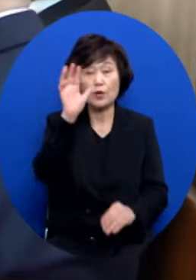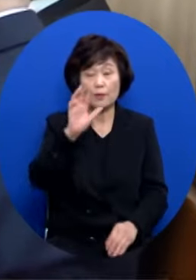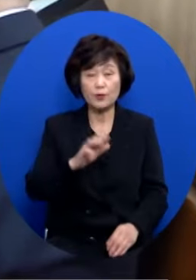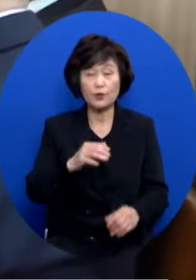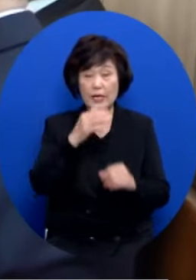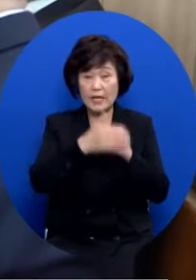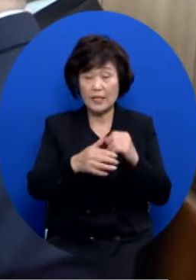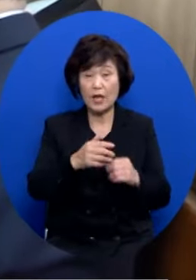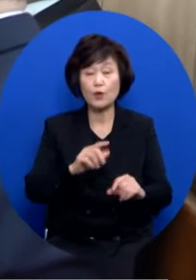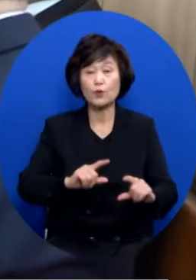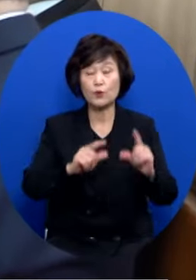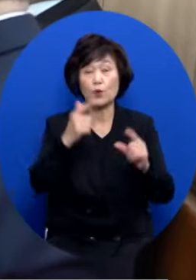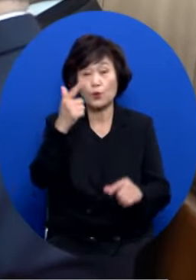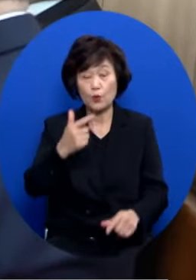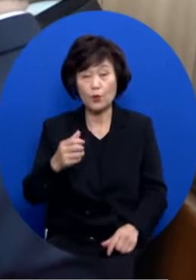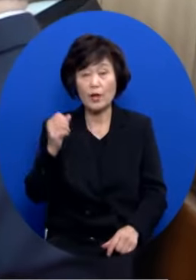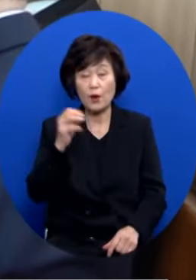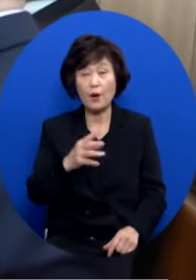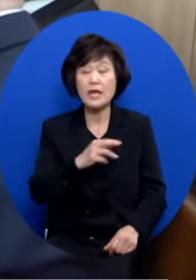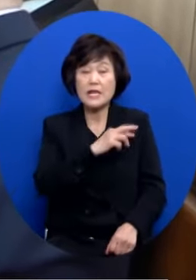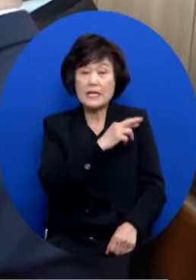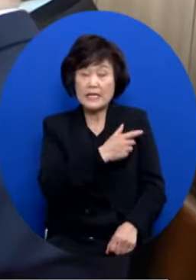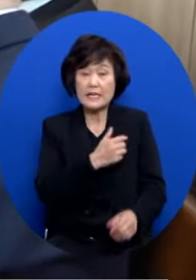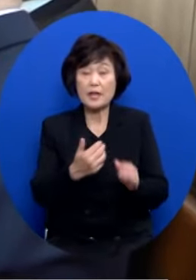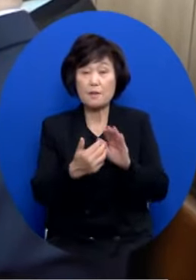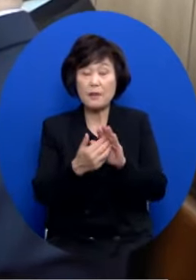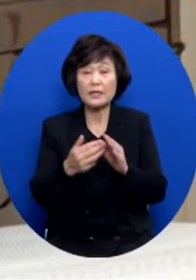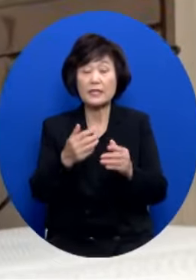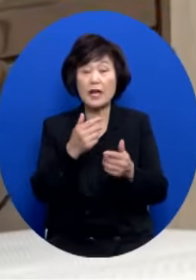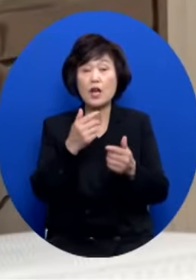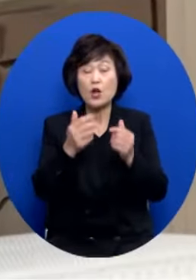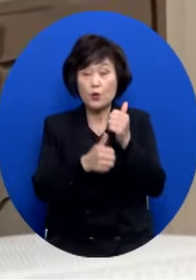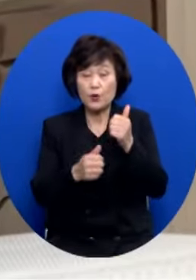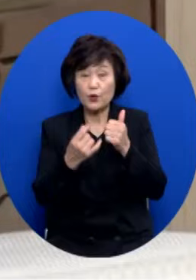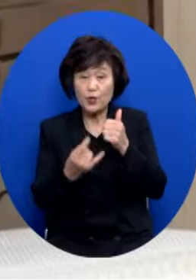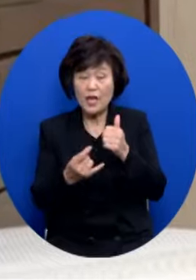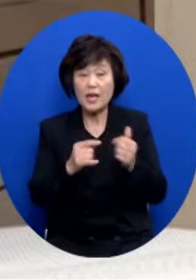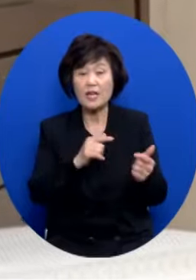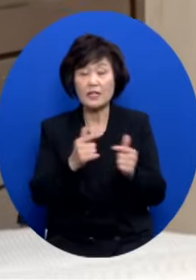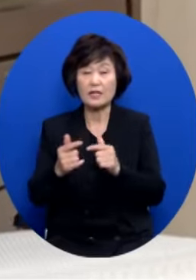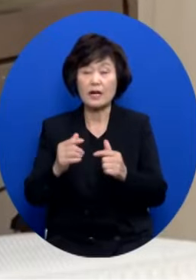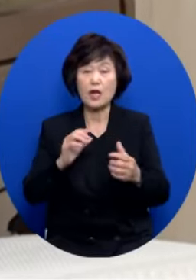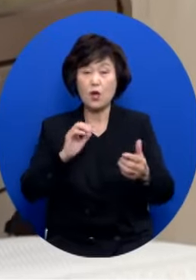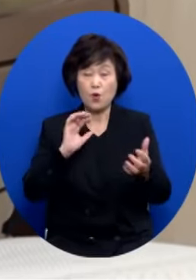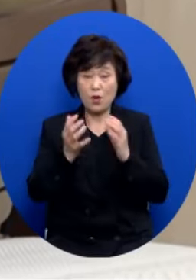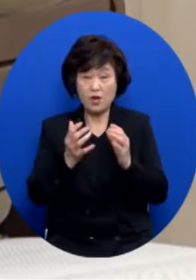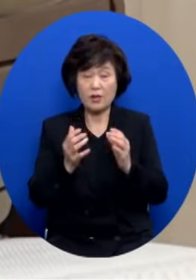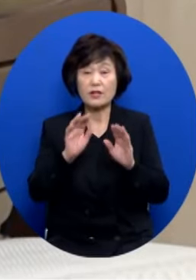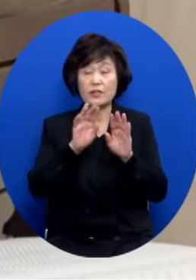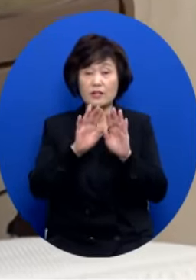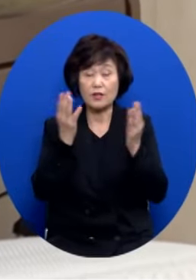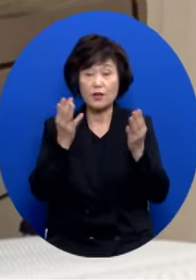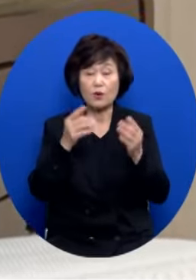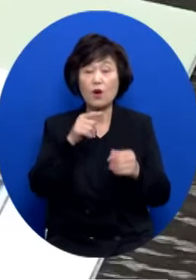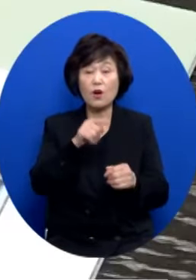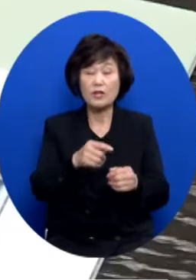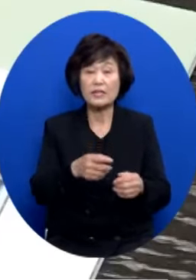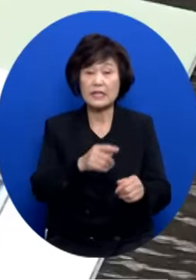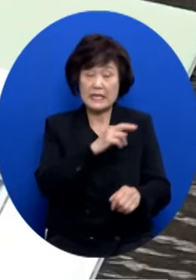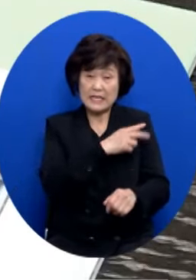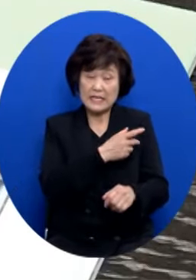동노회 이단사이비 대책위원회 소속 목회자들은 신천지 대책 회의를 열고 이단 센터 건립 현황